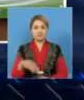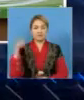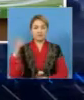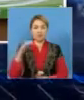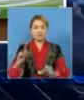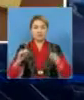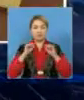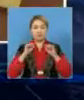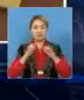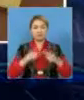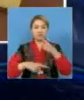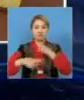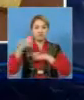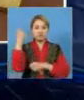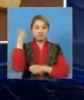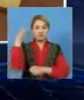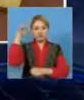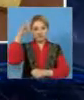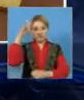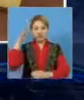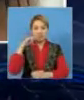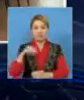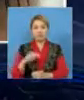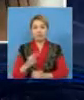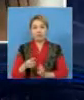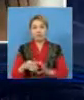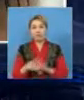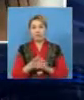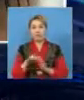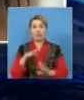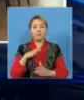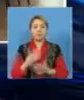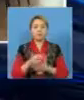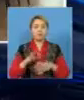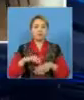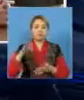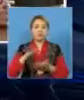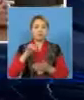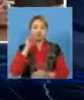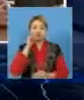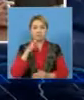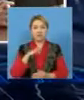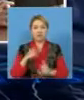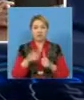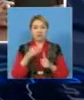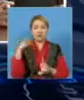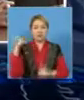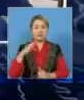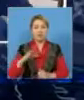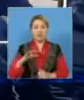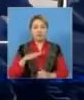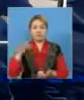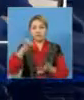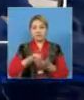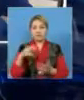Актюбинские спортсмены вернулись с чемпионата Казахстана по универсальному бою, проходившего в городе Шымкент. От имени Актюбинской области